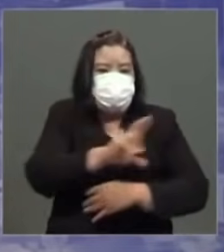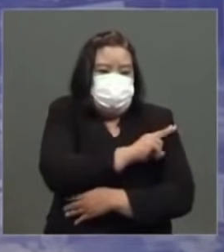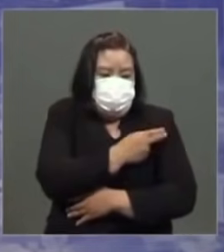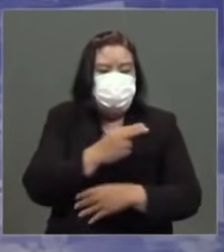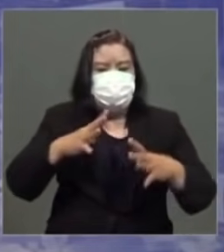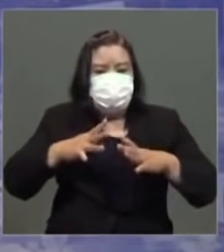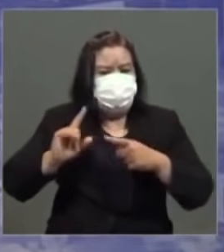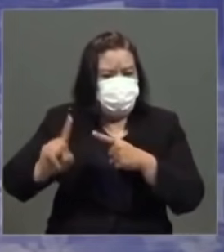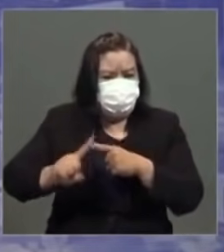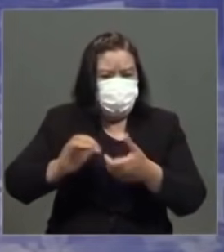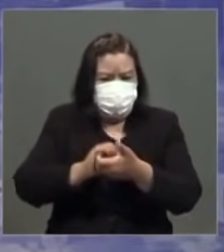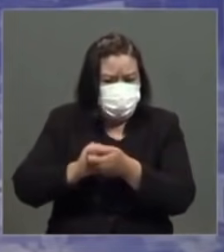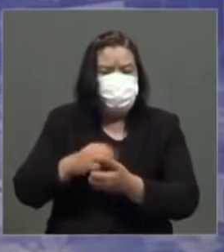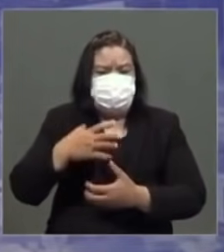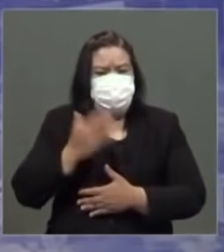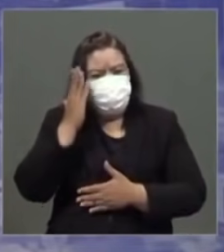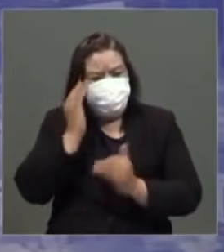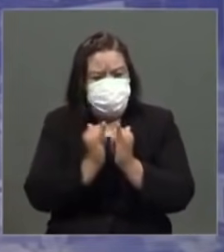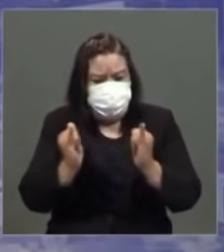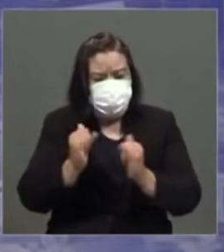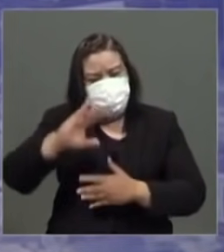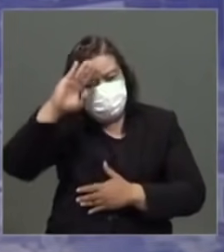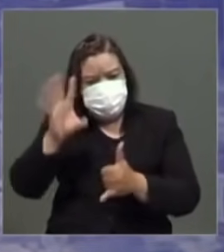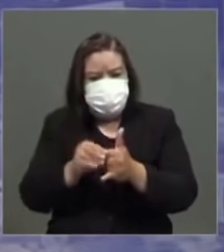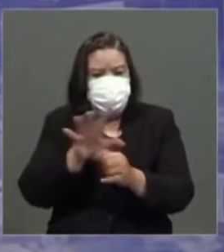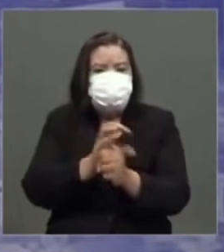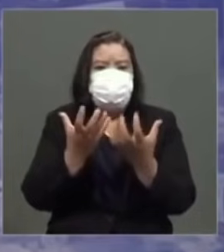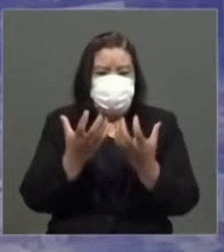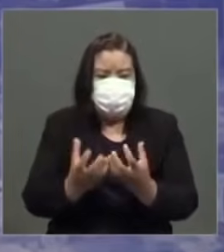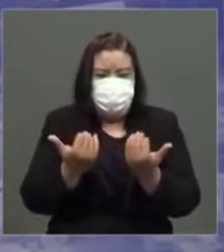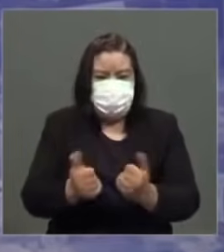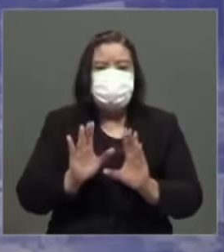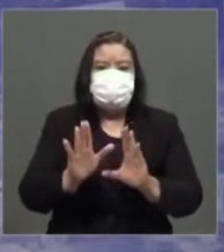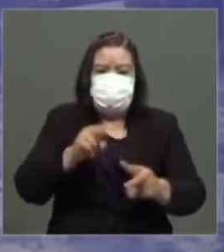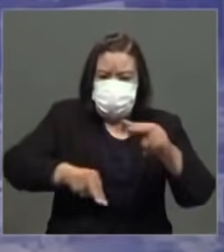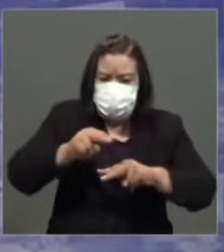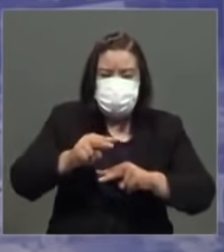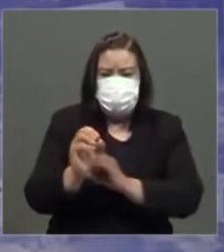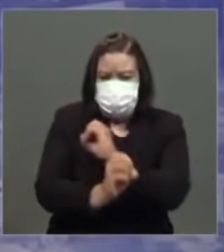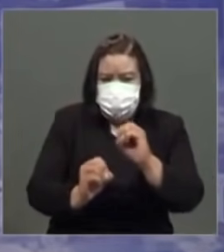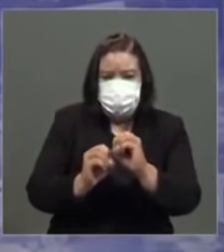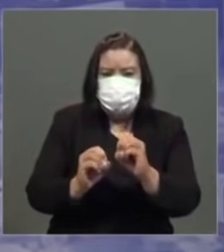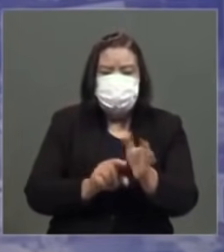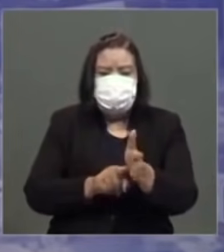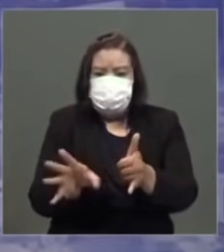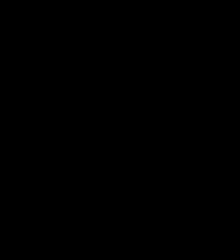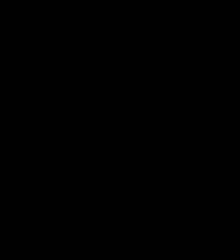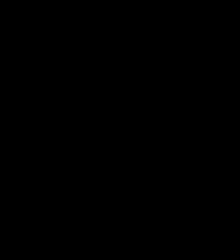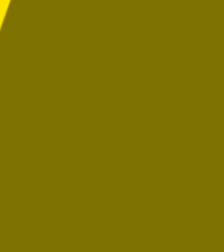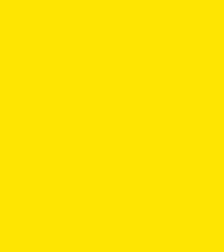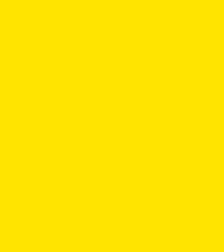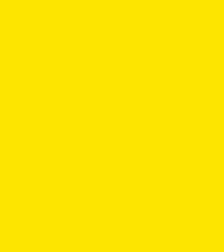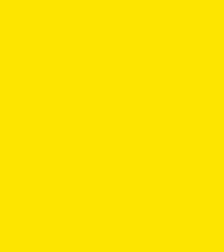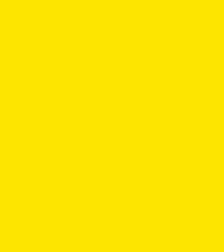านที่มีส่วนร่วมตรงนี้นะครับขอทุกท่านได้ดูแลสุขภาพร่างกายในช่วงนี้ให้ปลอดจากโควิดทุกท่านนะครับกราบขอบพระคุณเป็นอย่างสูงครับ